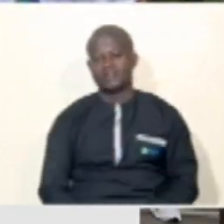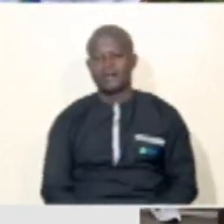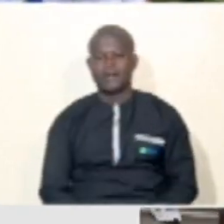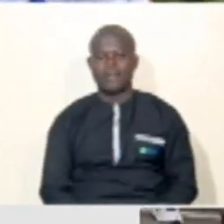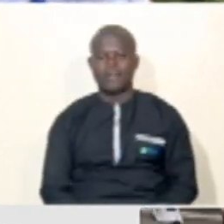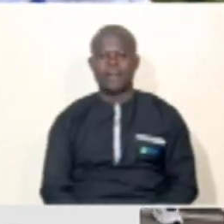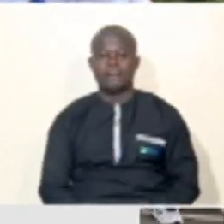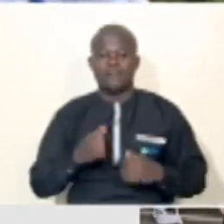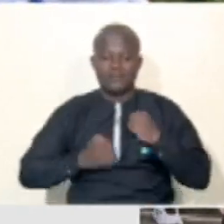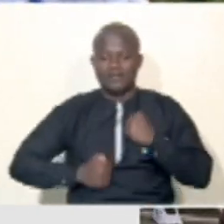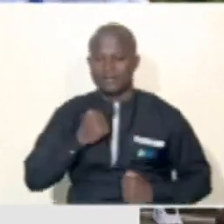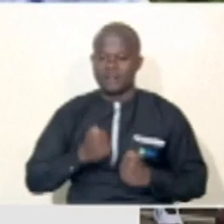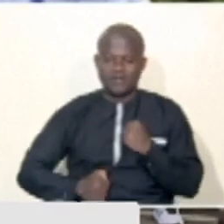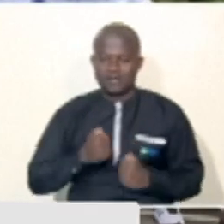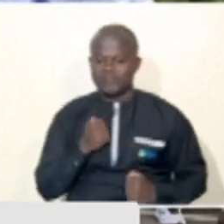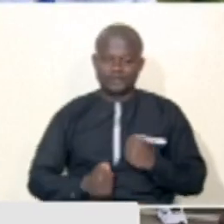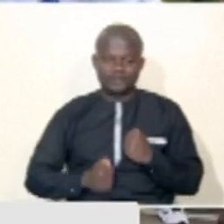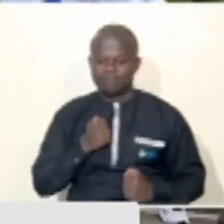Siporo yo kugenda n'amaguru